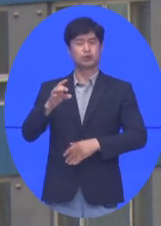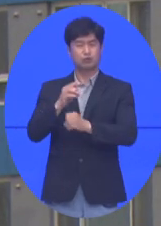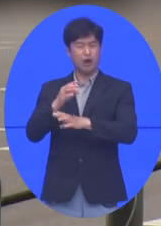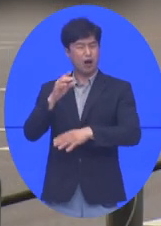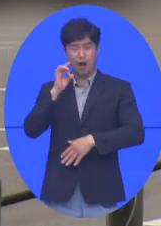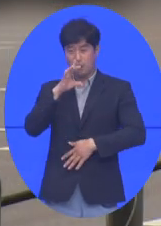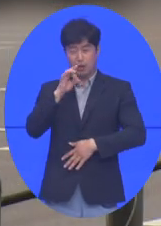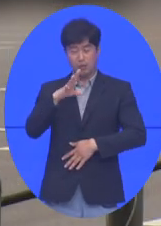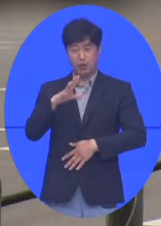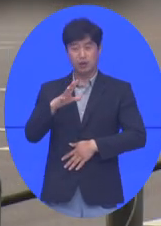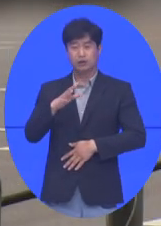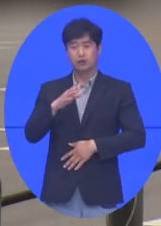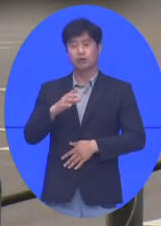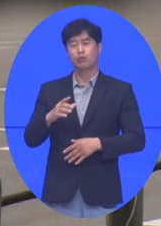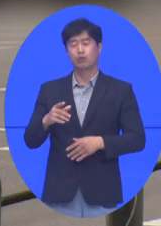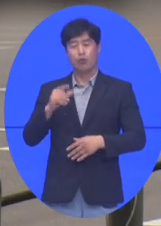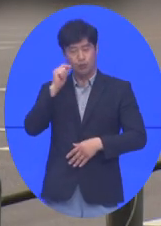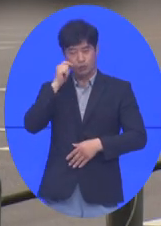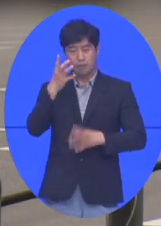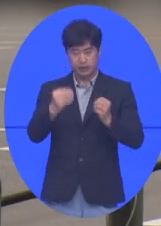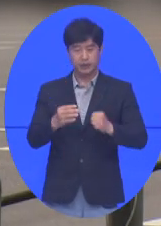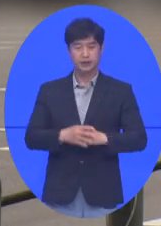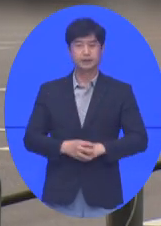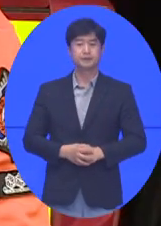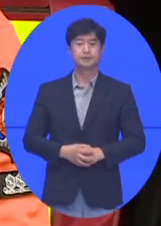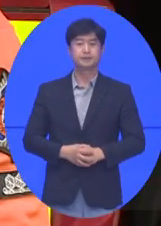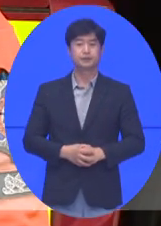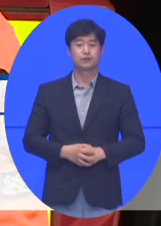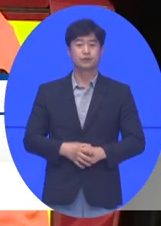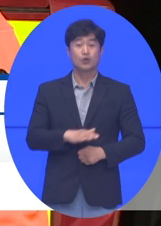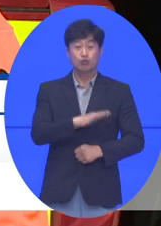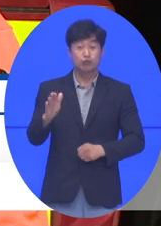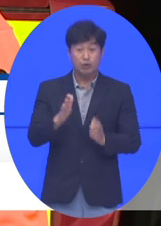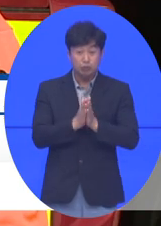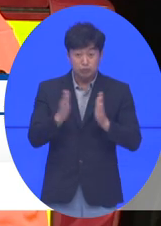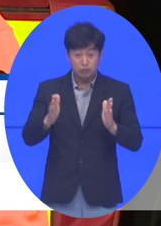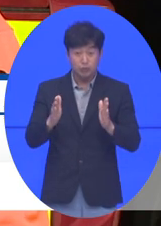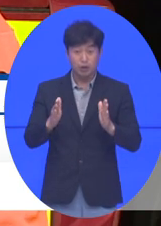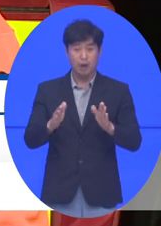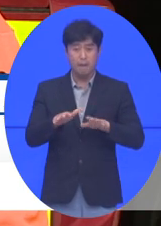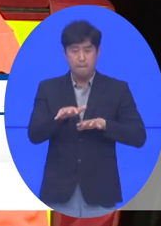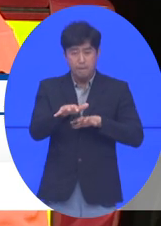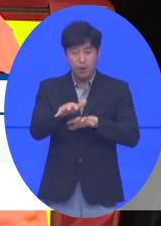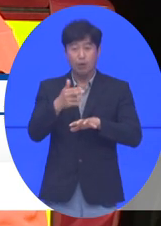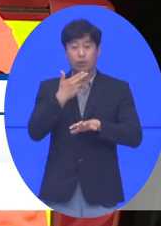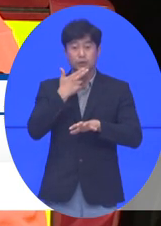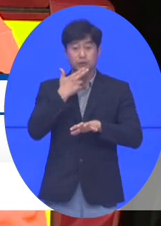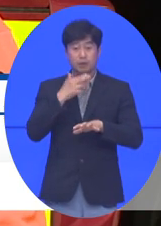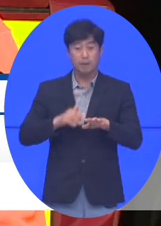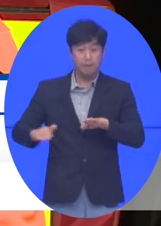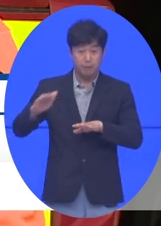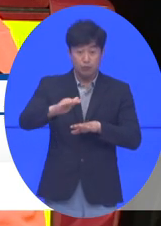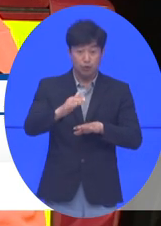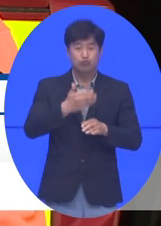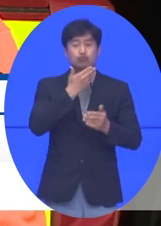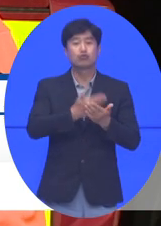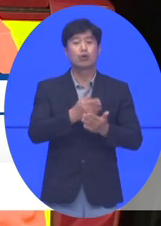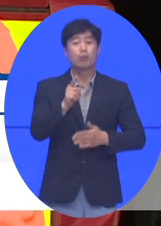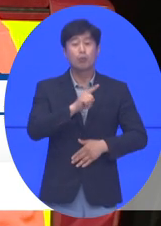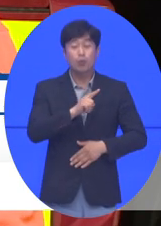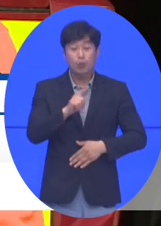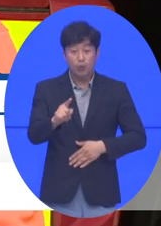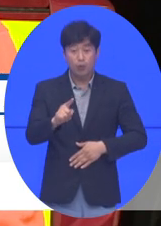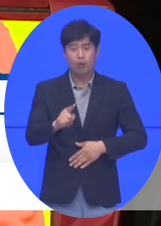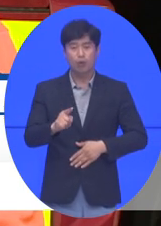못해 골든타임 확보에 어려움이 있기 때문입니다. 저희가 출동하는 데 있어서 막힘 없이 쭉갈수 있으니까 가장 중요한 거는